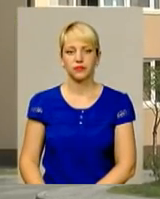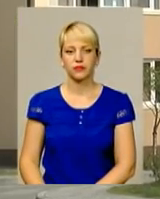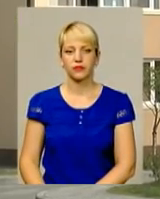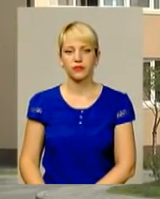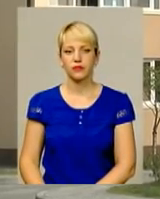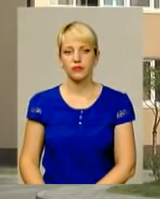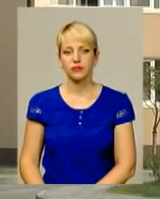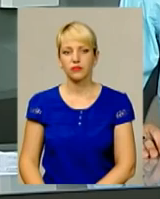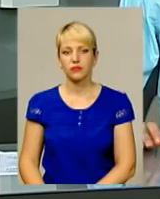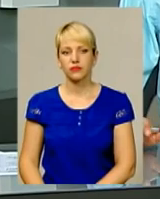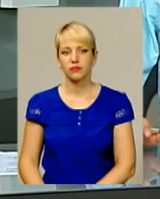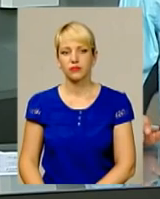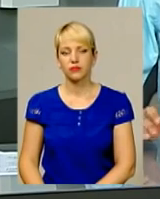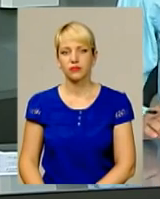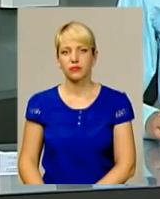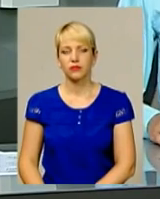випуску.